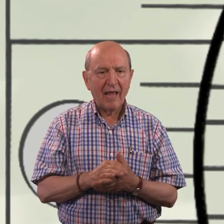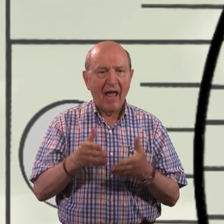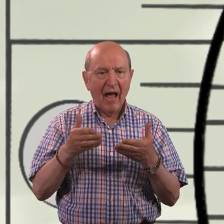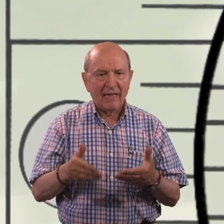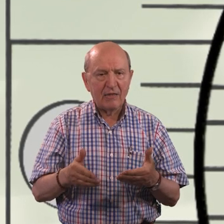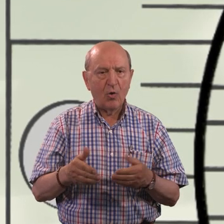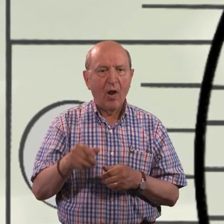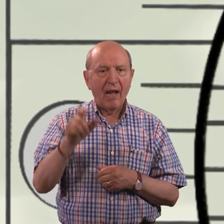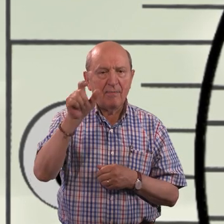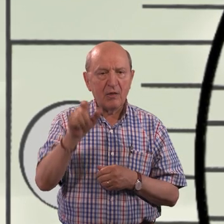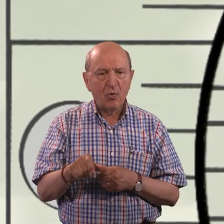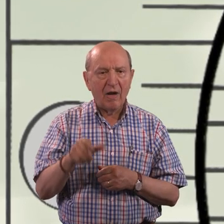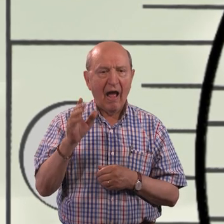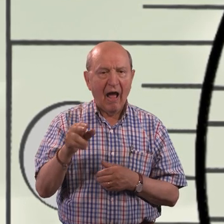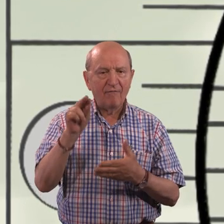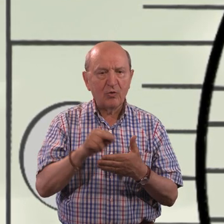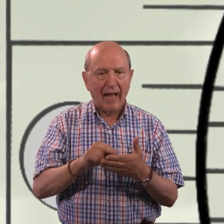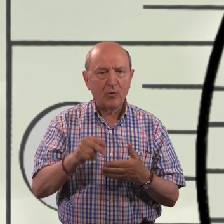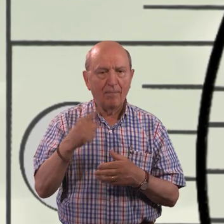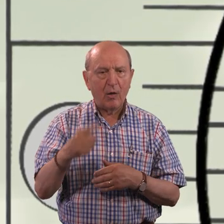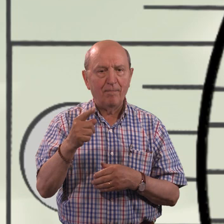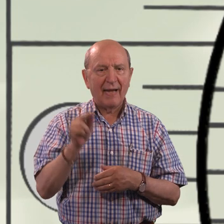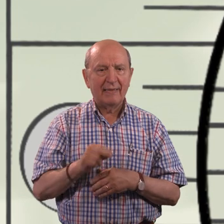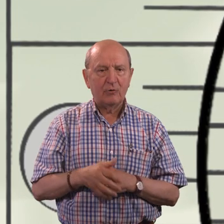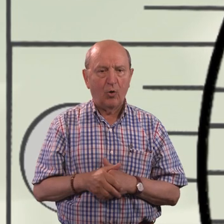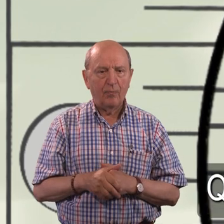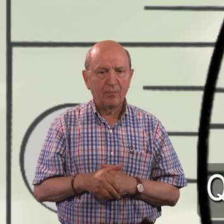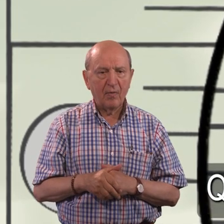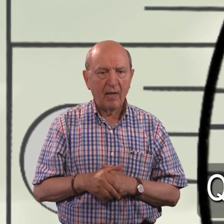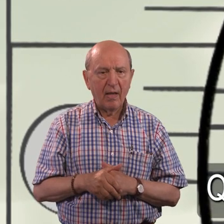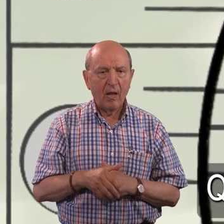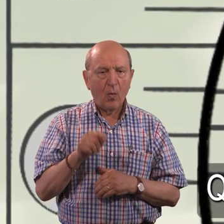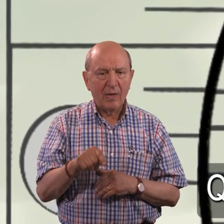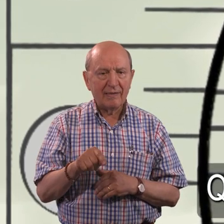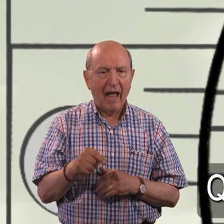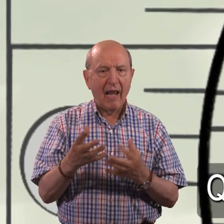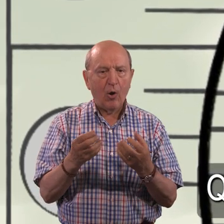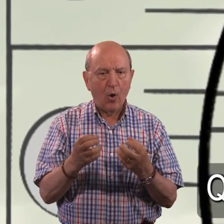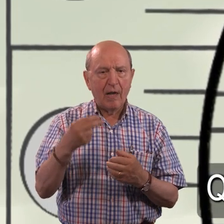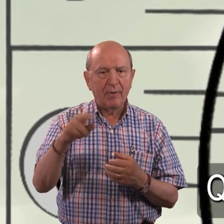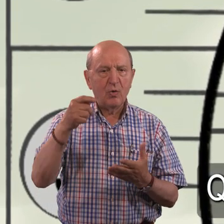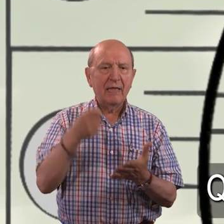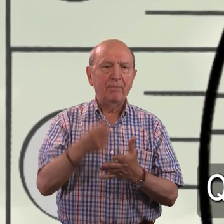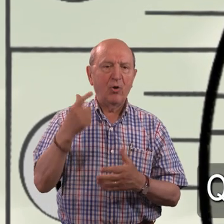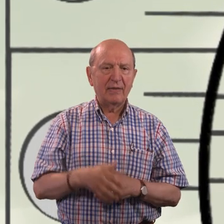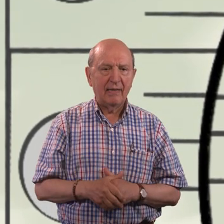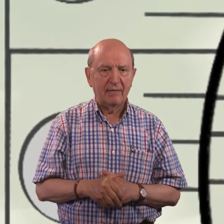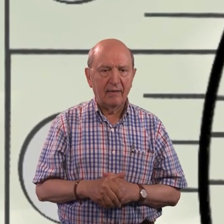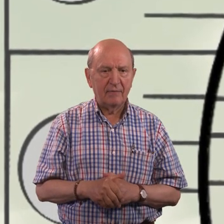adesso il signor Rossi ha votato per un partito questa è la cosa più importante